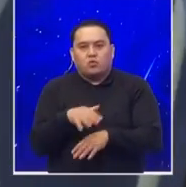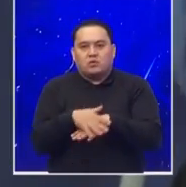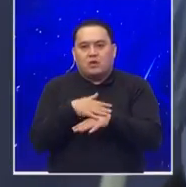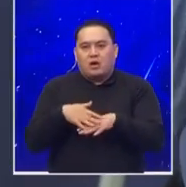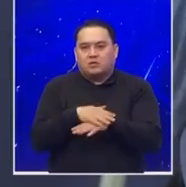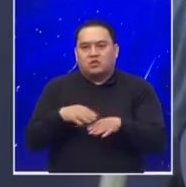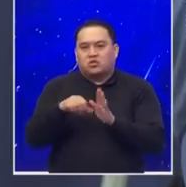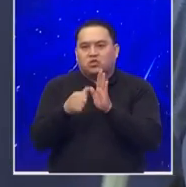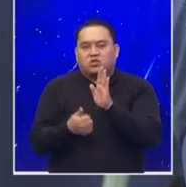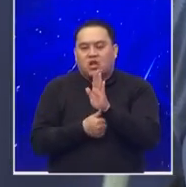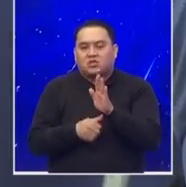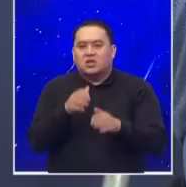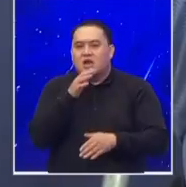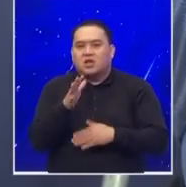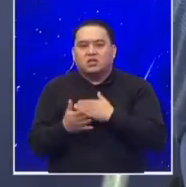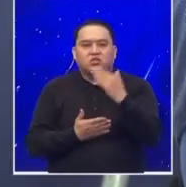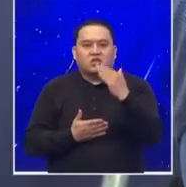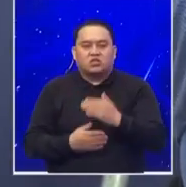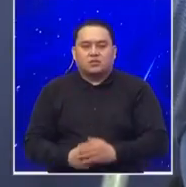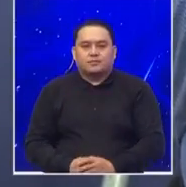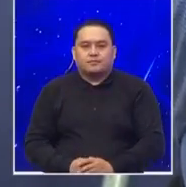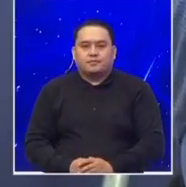население страны старше 16 лет.